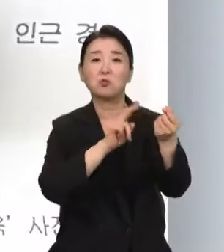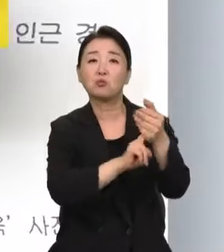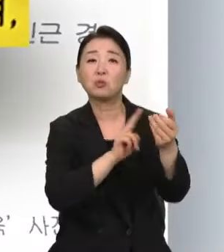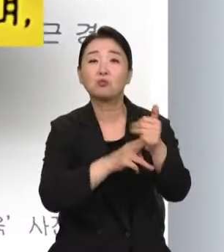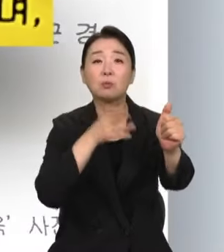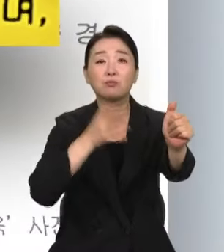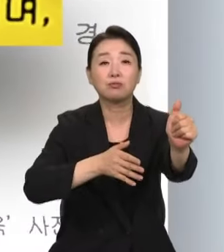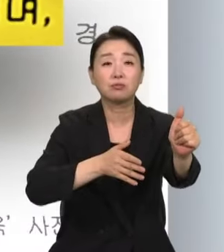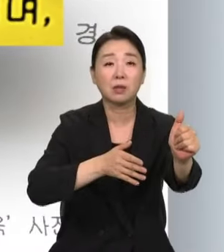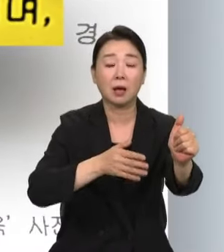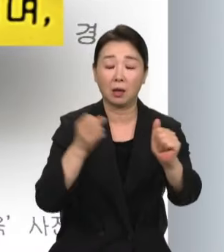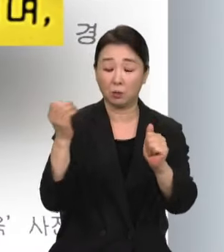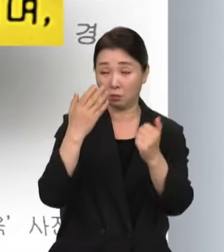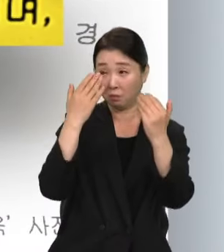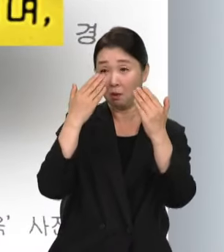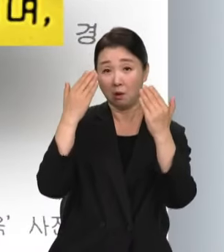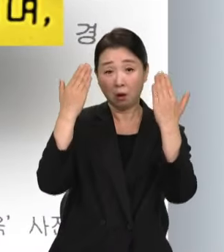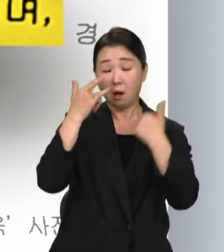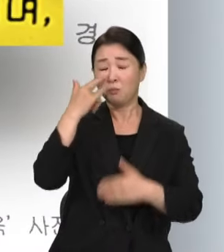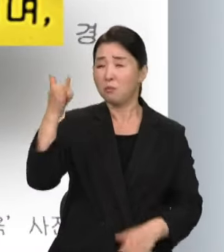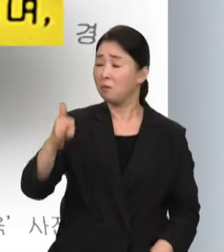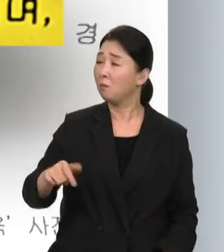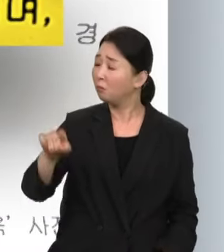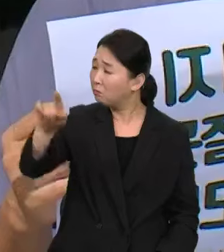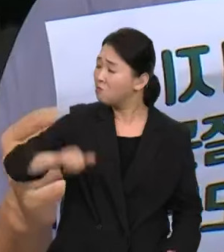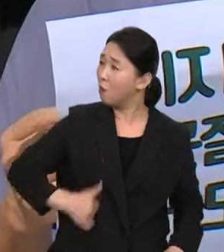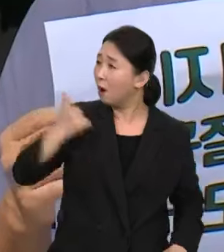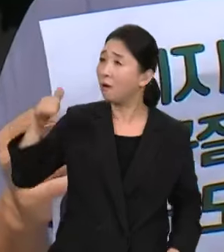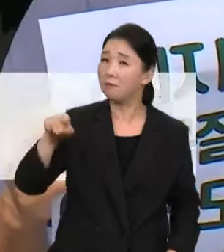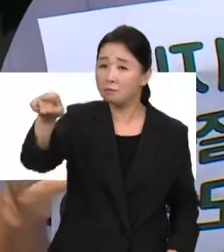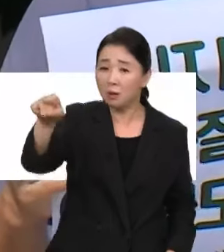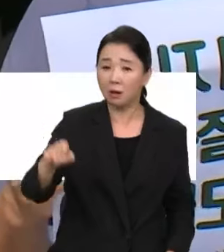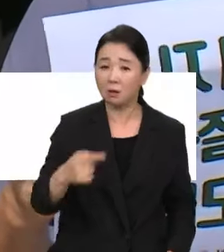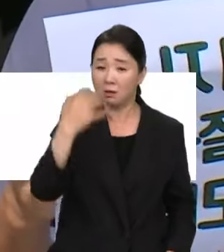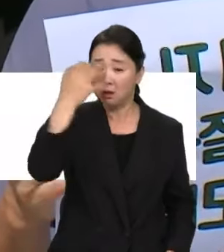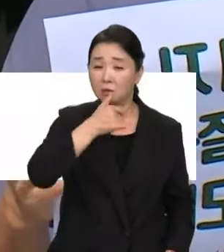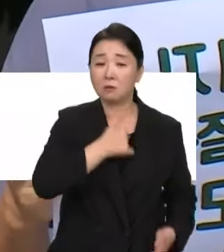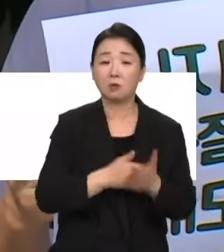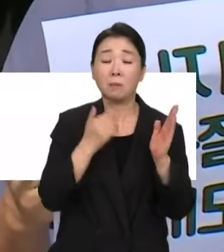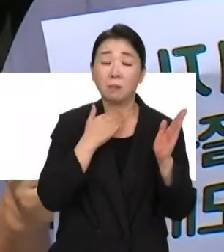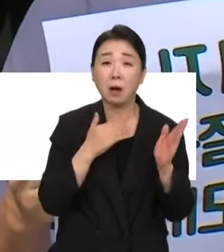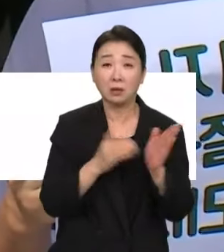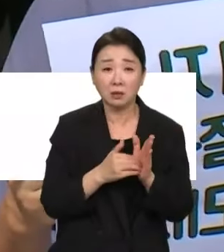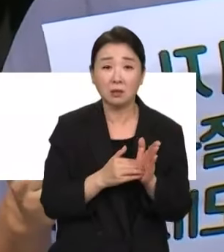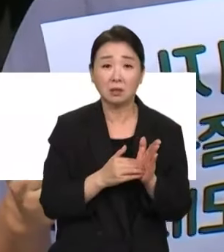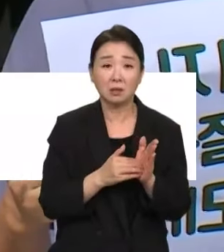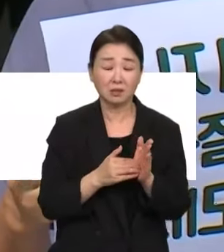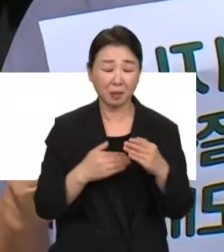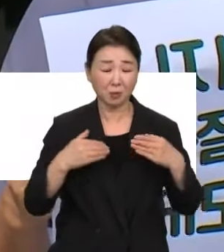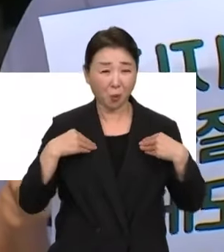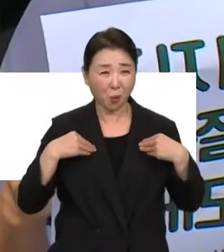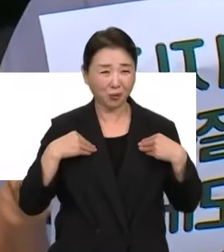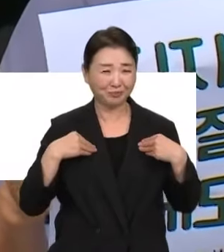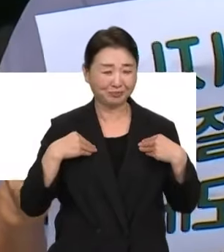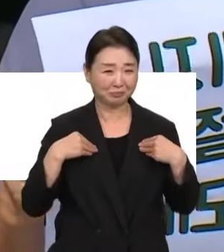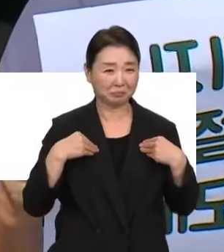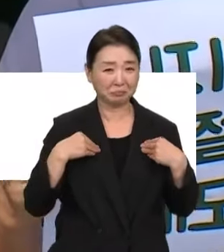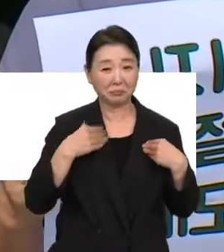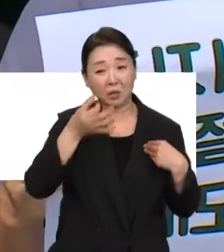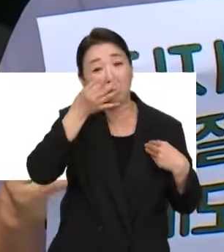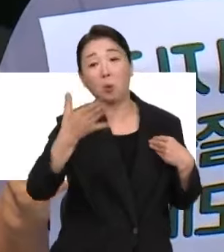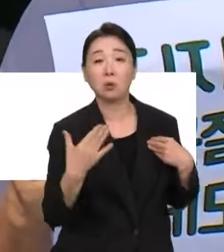당부. 학부모들은 오히려 화가 납니다. 성범죄가 일어날 수도 있으니 노출이 있는 옷을 입지 말라는 식의 이런